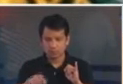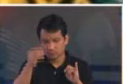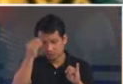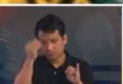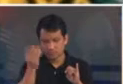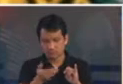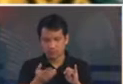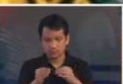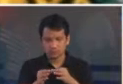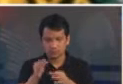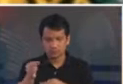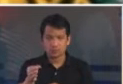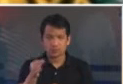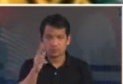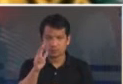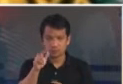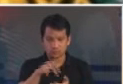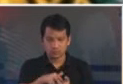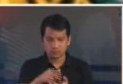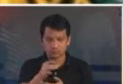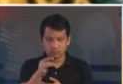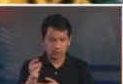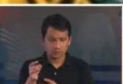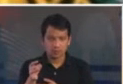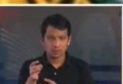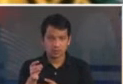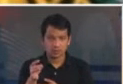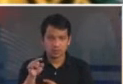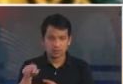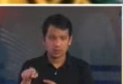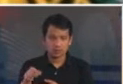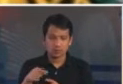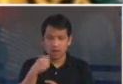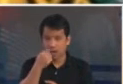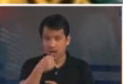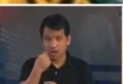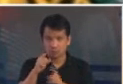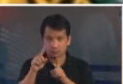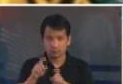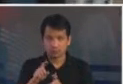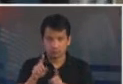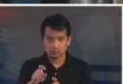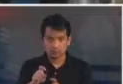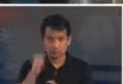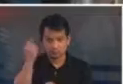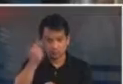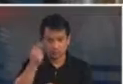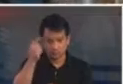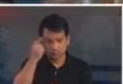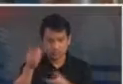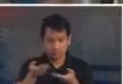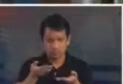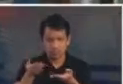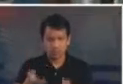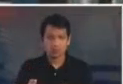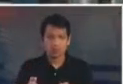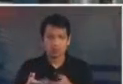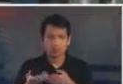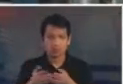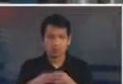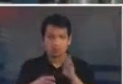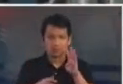hindi lalampas ng 3,800 pesos ang swab testing sa government facilities, habang naglalaro